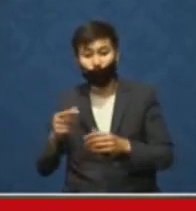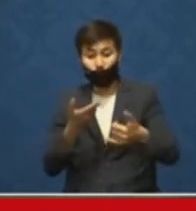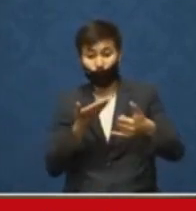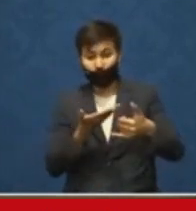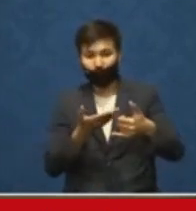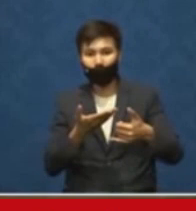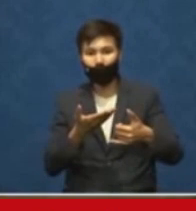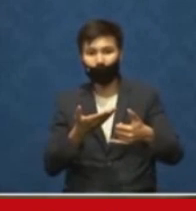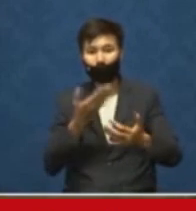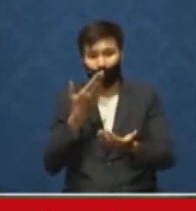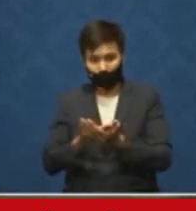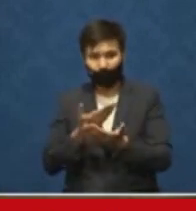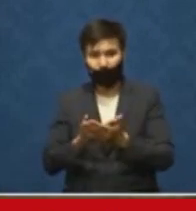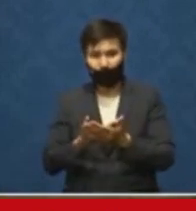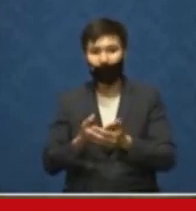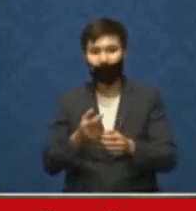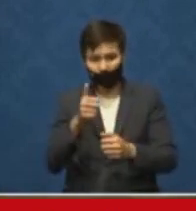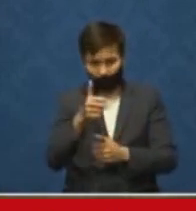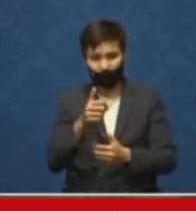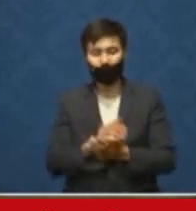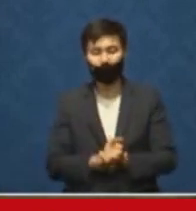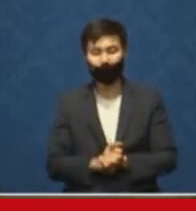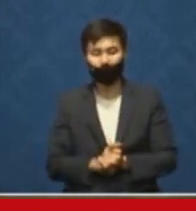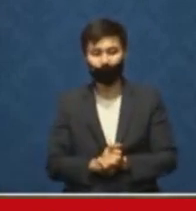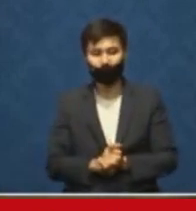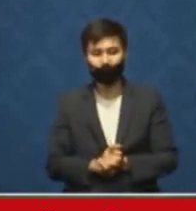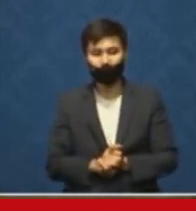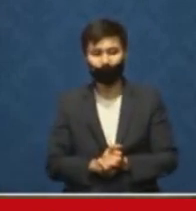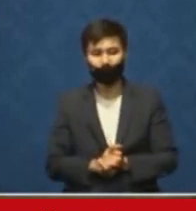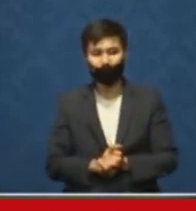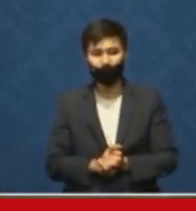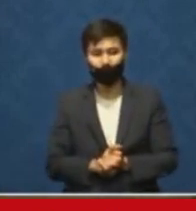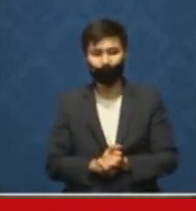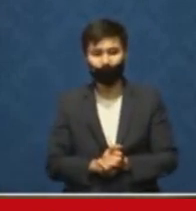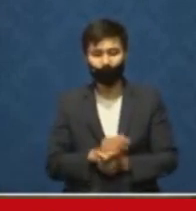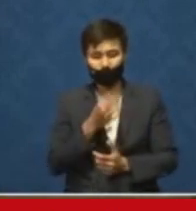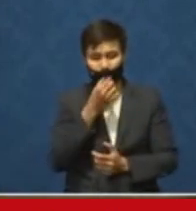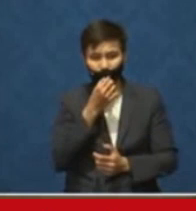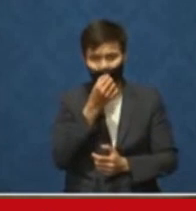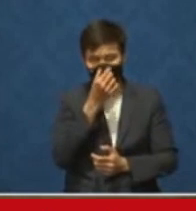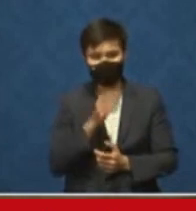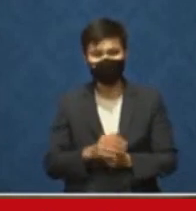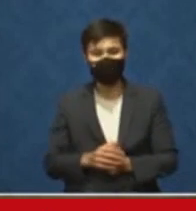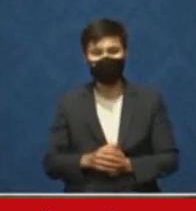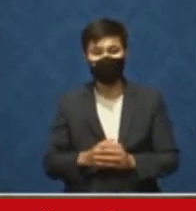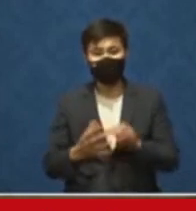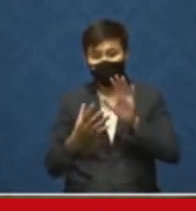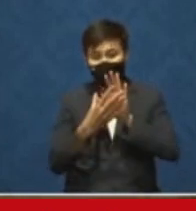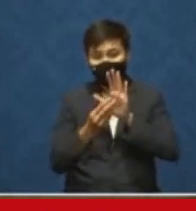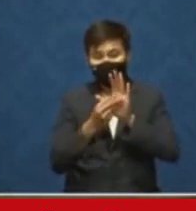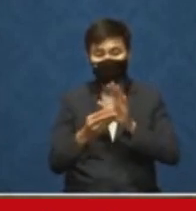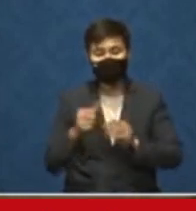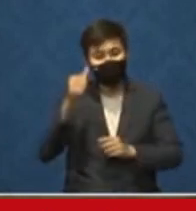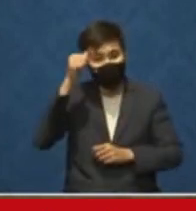เก็บ 800ล้าน2007 800ล้านคนนี้ได้เพราะเห็นดังนั้นได้กินก็ตามไปดูใช่